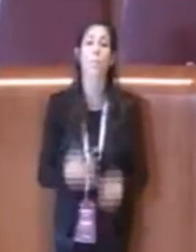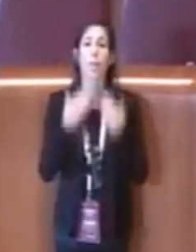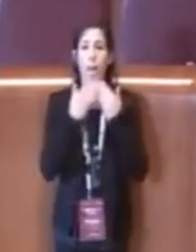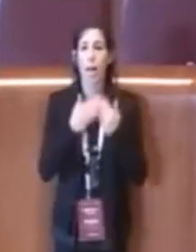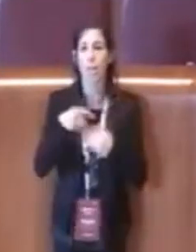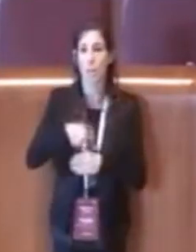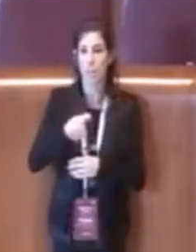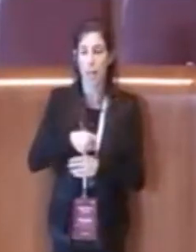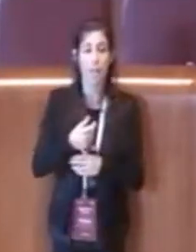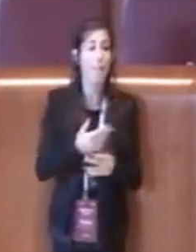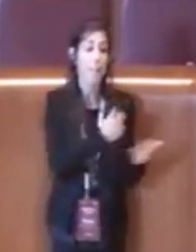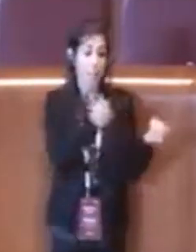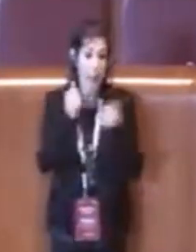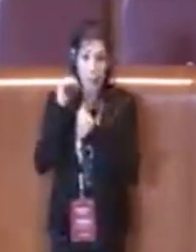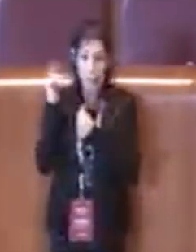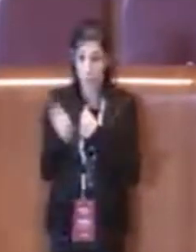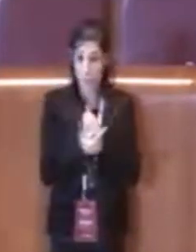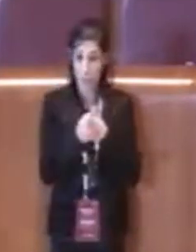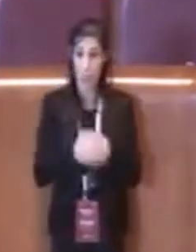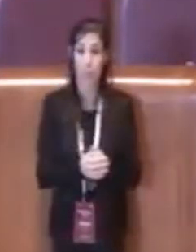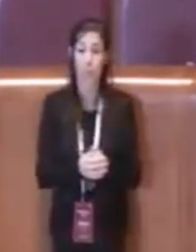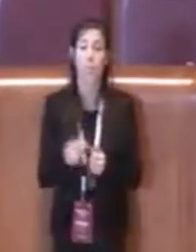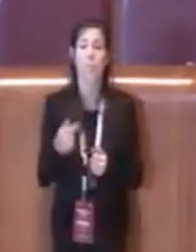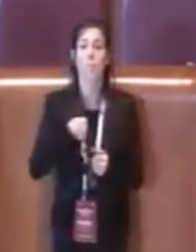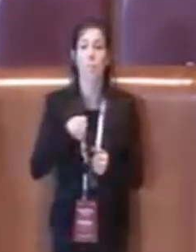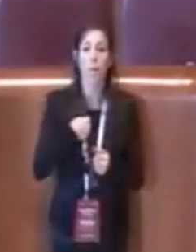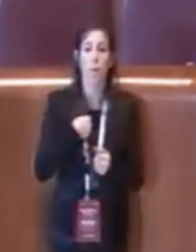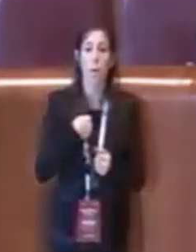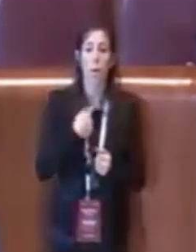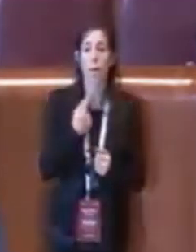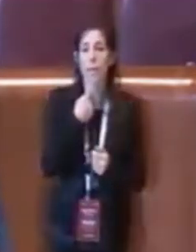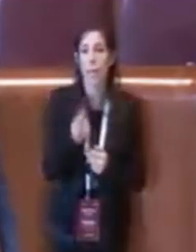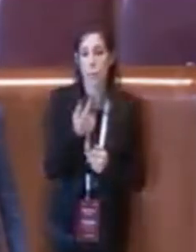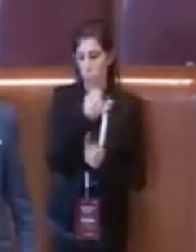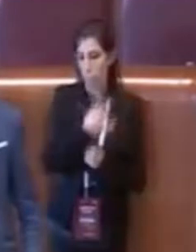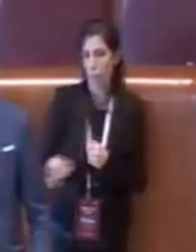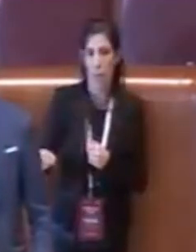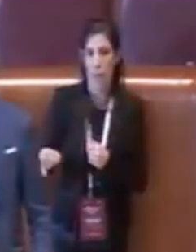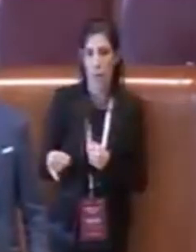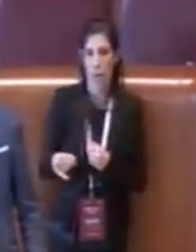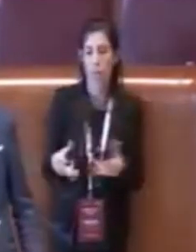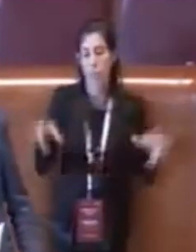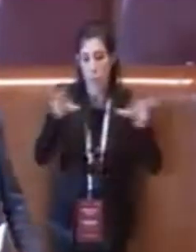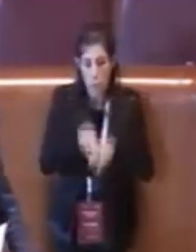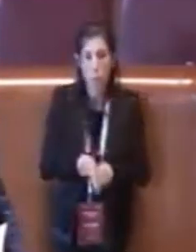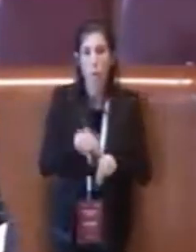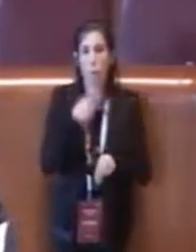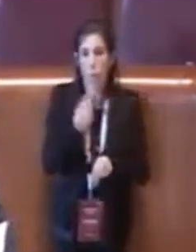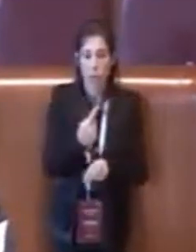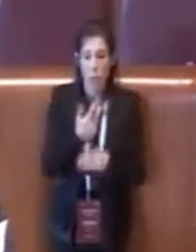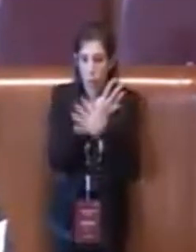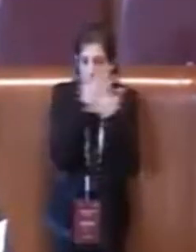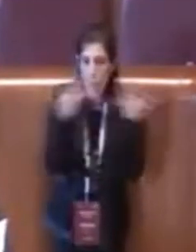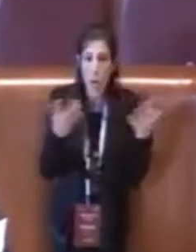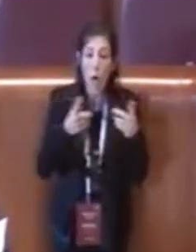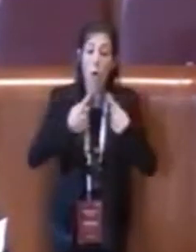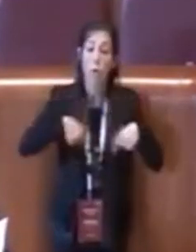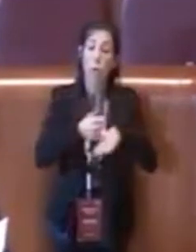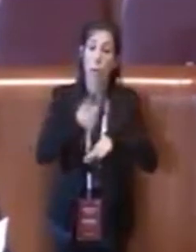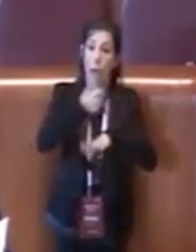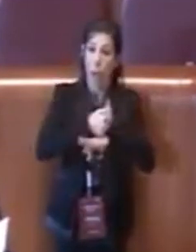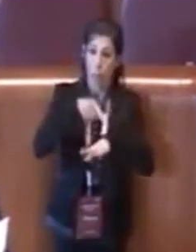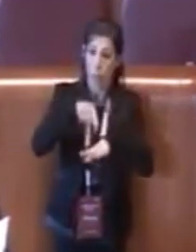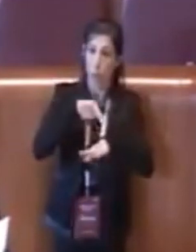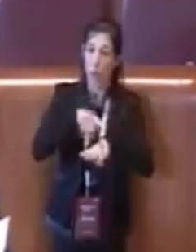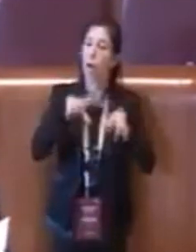Presidente, salve a tutti. Io con questa dichiarazione finale dichiaro ancora una volta l'impegno della Giunta Capitolina a portare